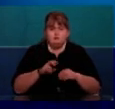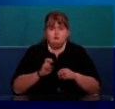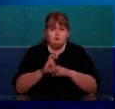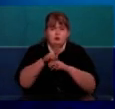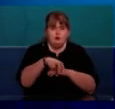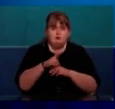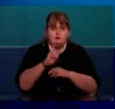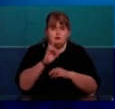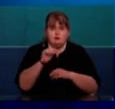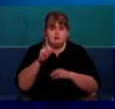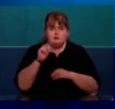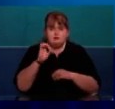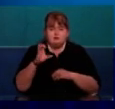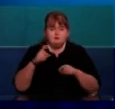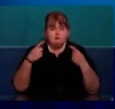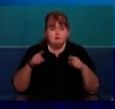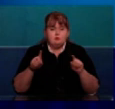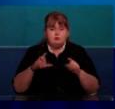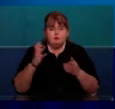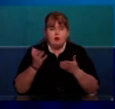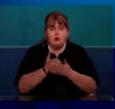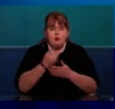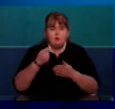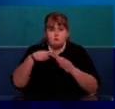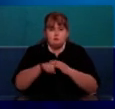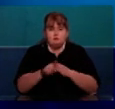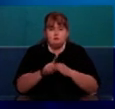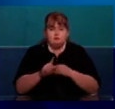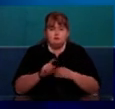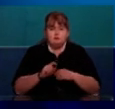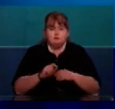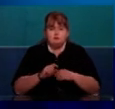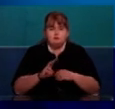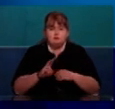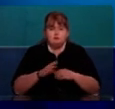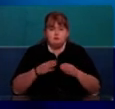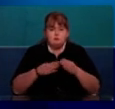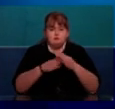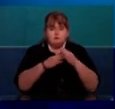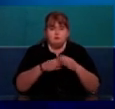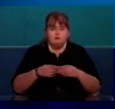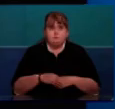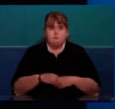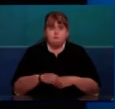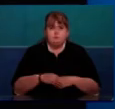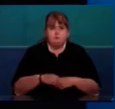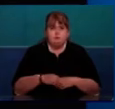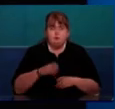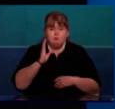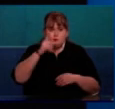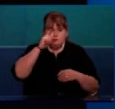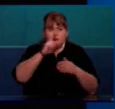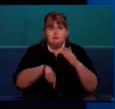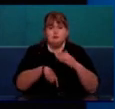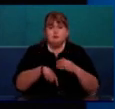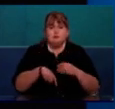преодолеть кризисы, другие находятся на пике раздробленности. Будем